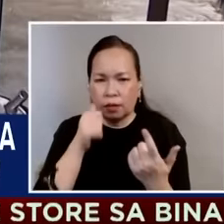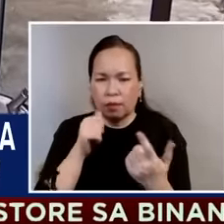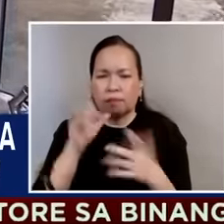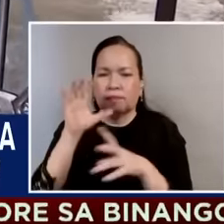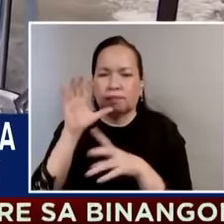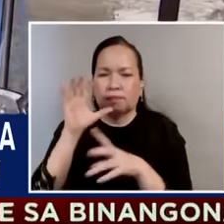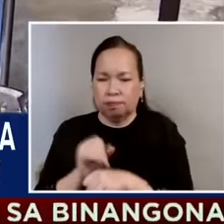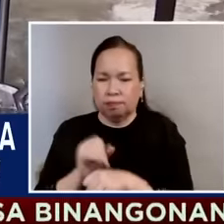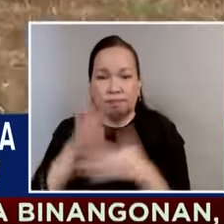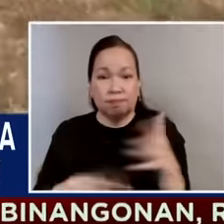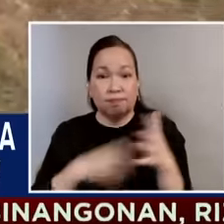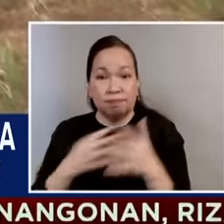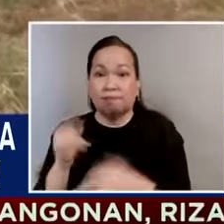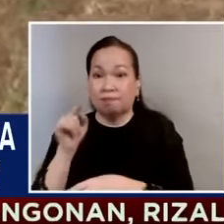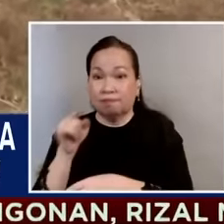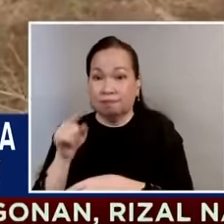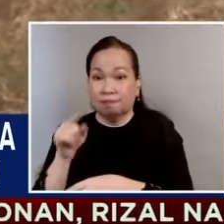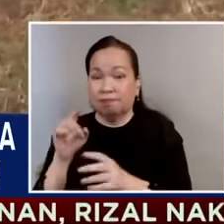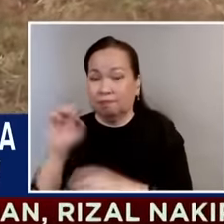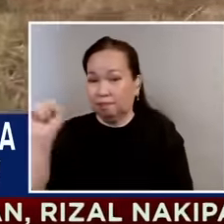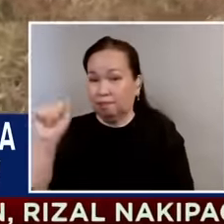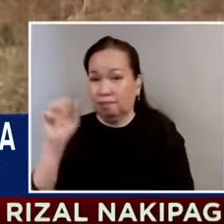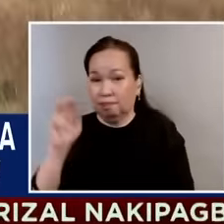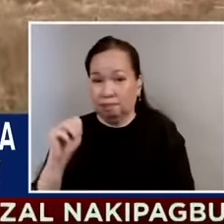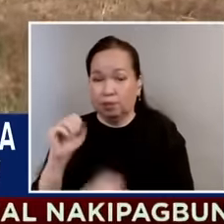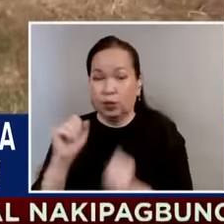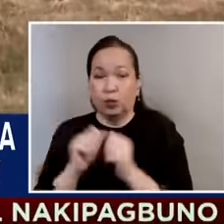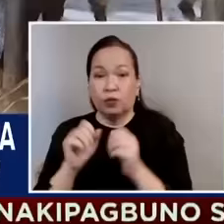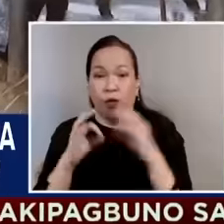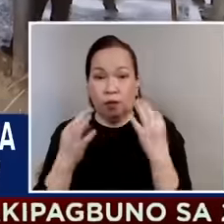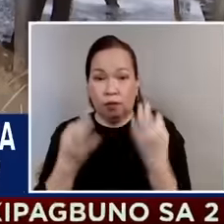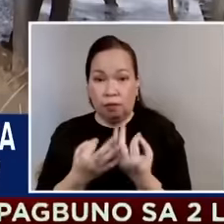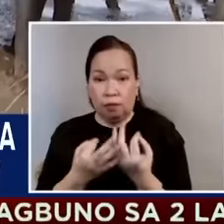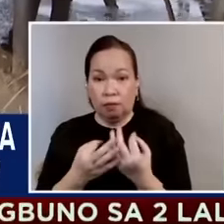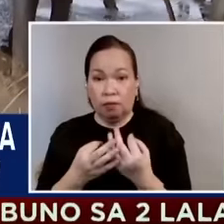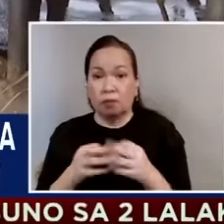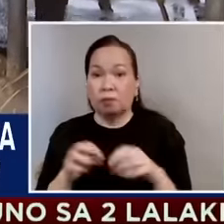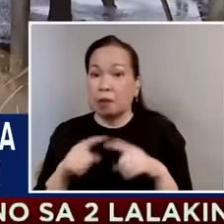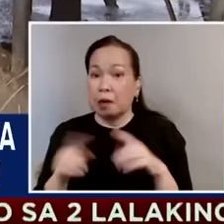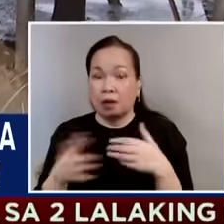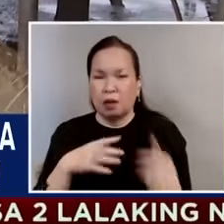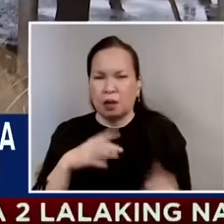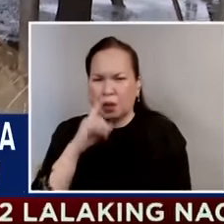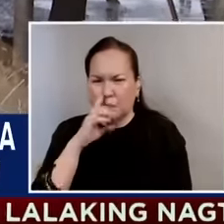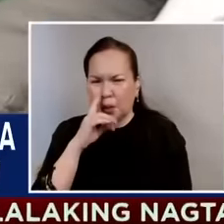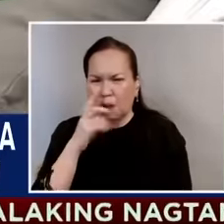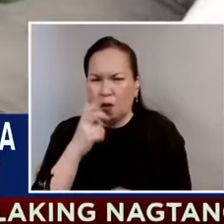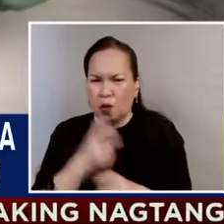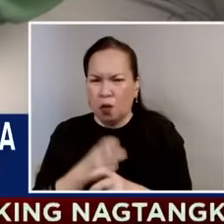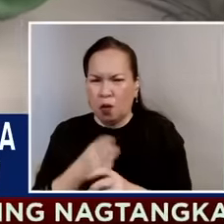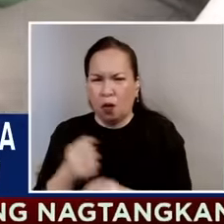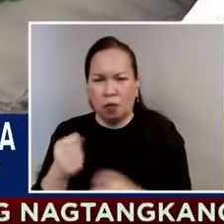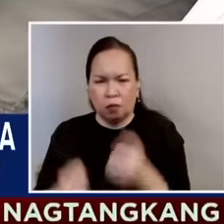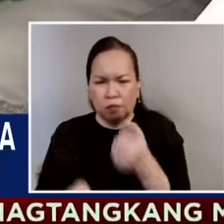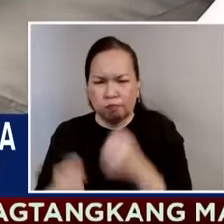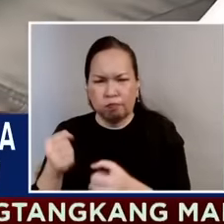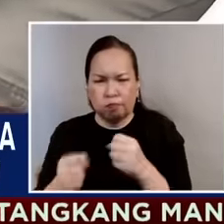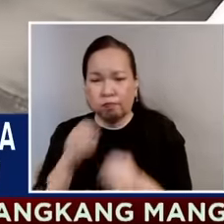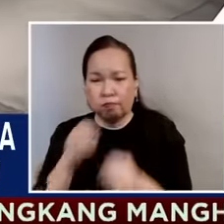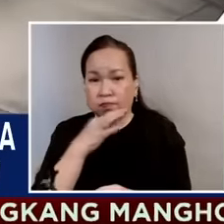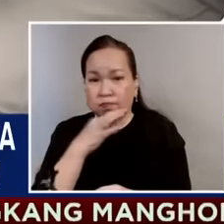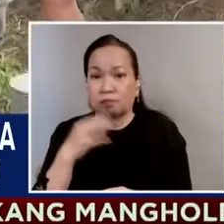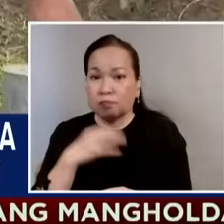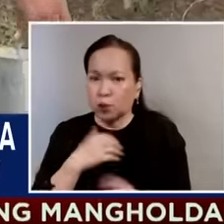at kanyang pamilya. Pero kahit maproseso ang pagkakaroon ng dairy farm, maganda naman